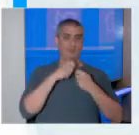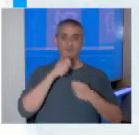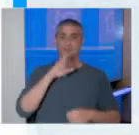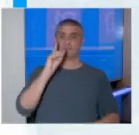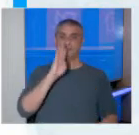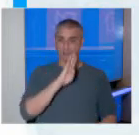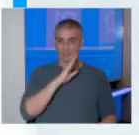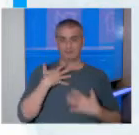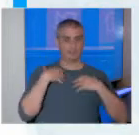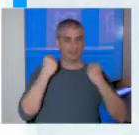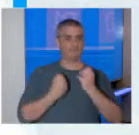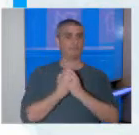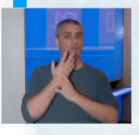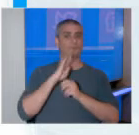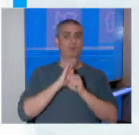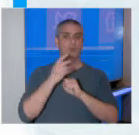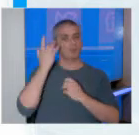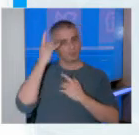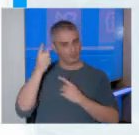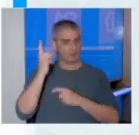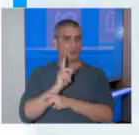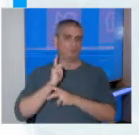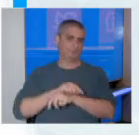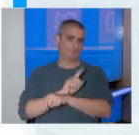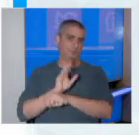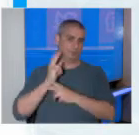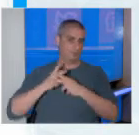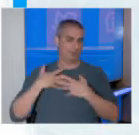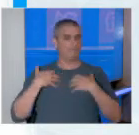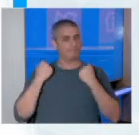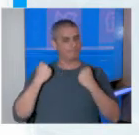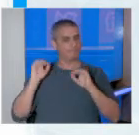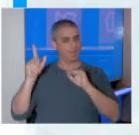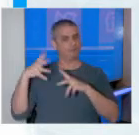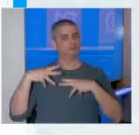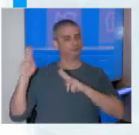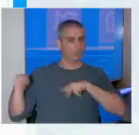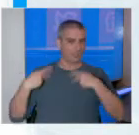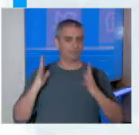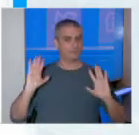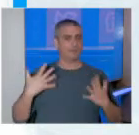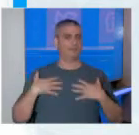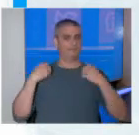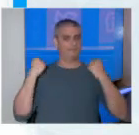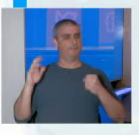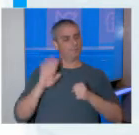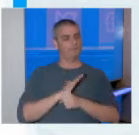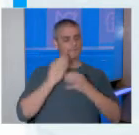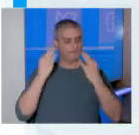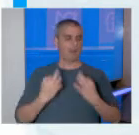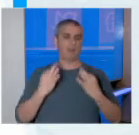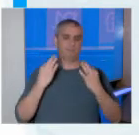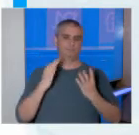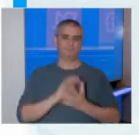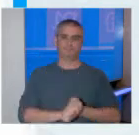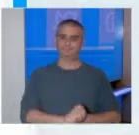חבר הכנסת דוד ביטן החלים והוא משתקם מקורונה, דאגתי לו בזמן מחלתו ואני מאחלת לו שישוב במהרה לבריאות